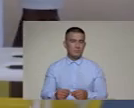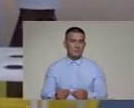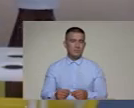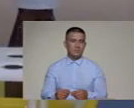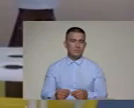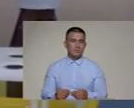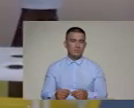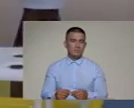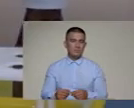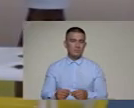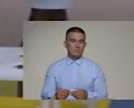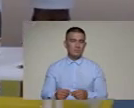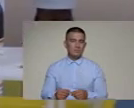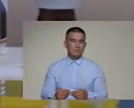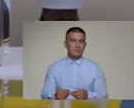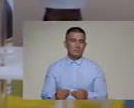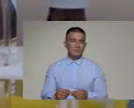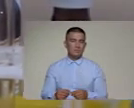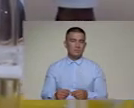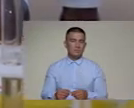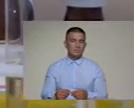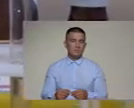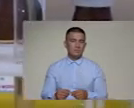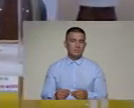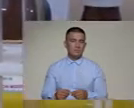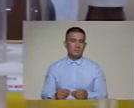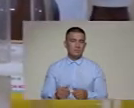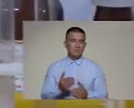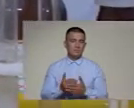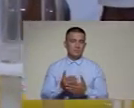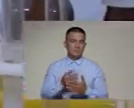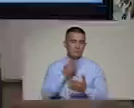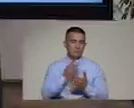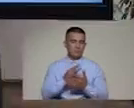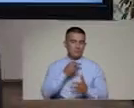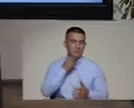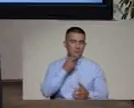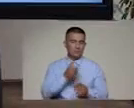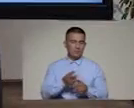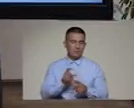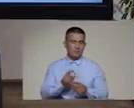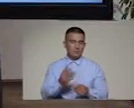ettiramiz. Endi ahamiyat bering.